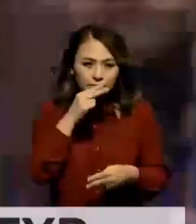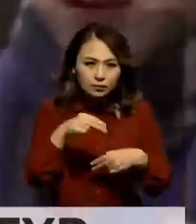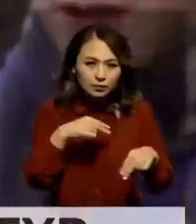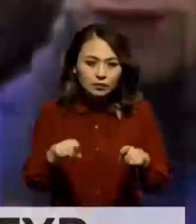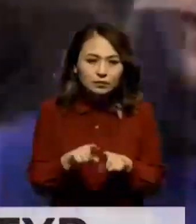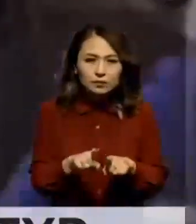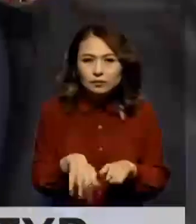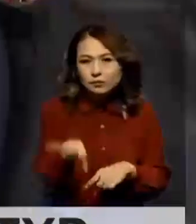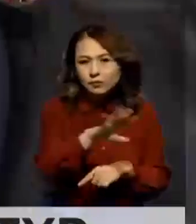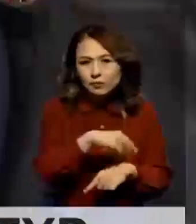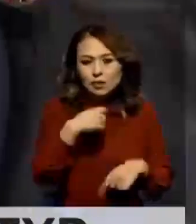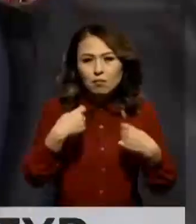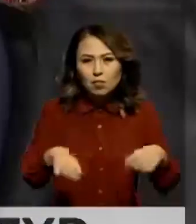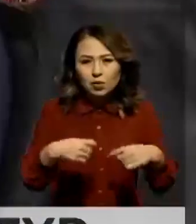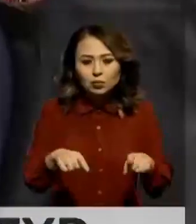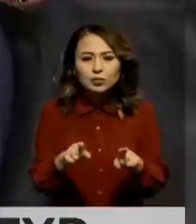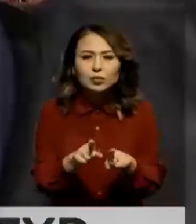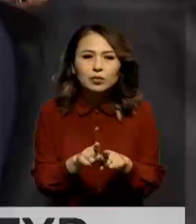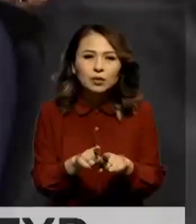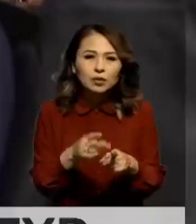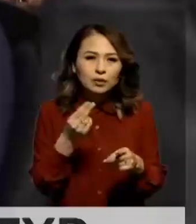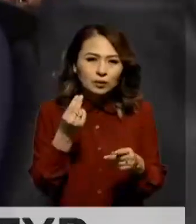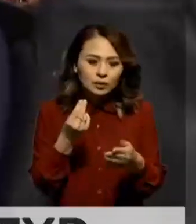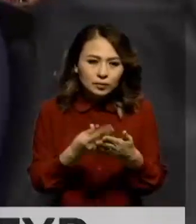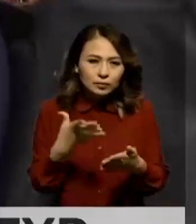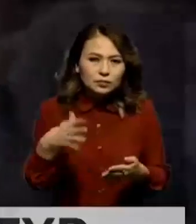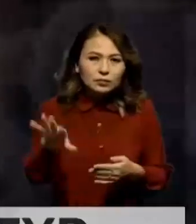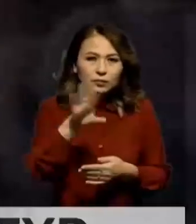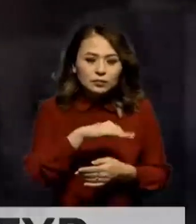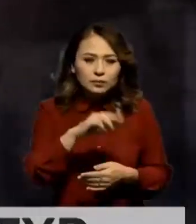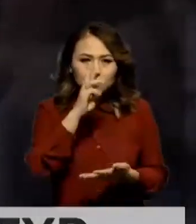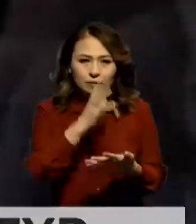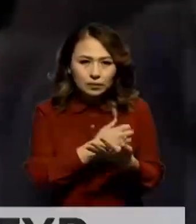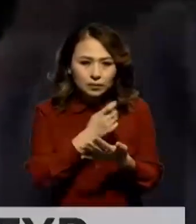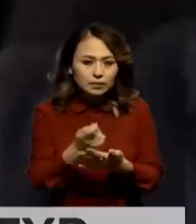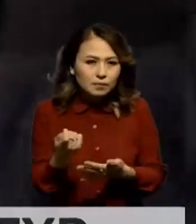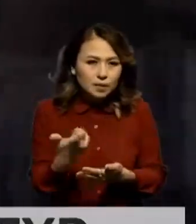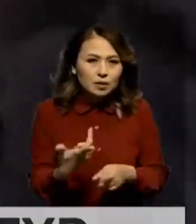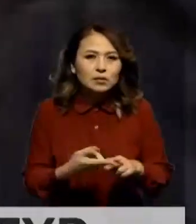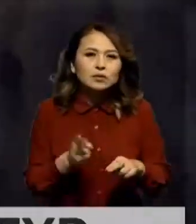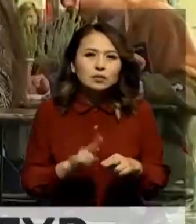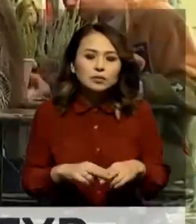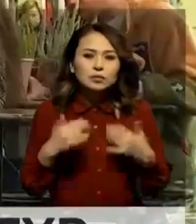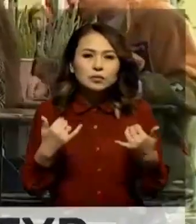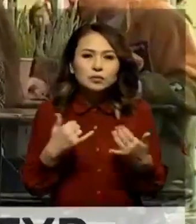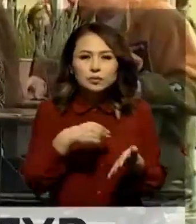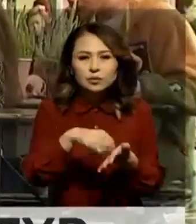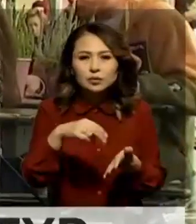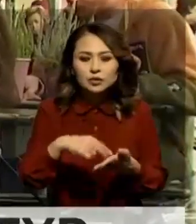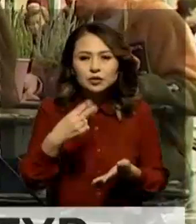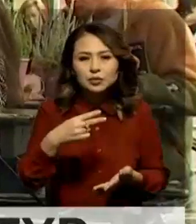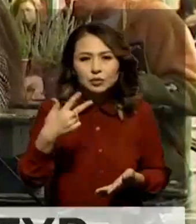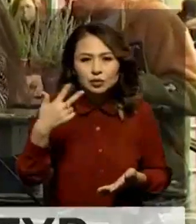да аспандап тұр. Қымбатшылықтан тұрғындардың кірісі азайған. Сауалнамаға қарағанда соңғы айларда тұтынушылардың